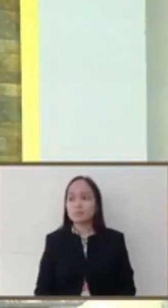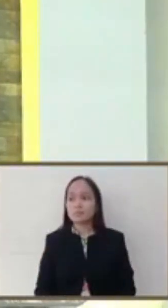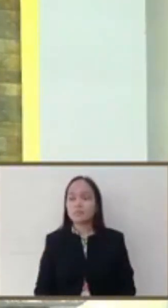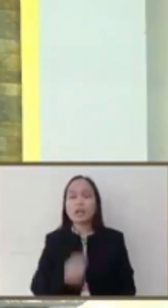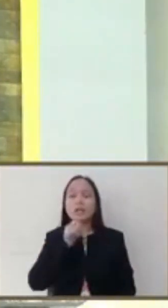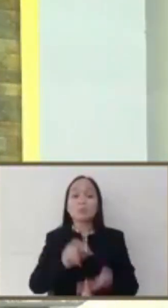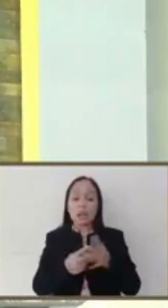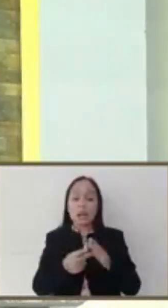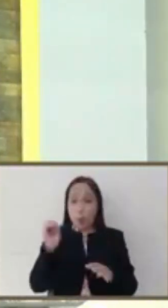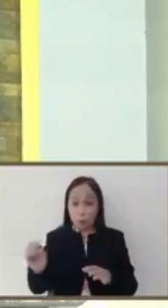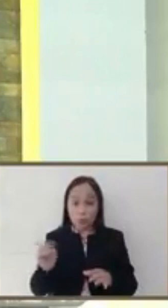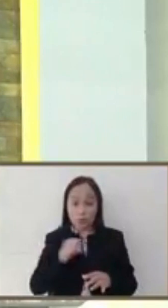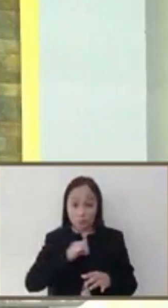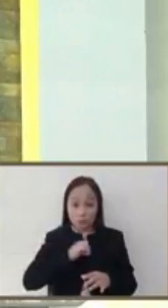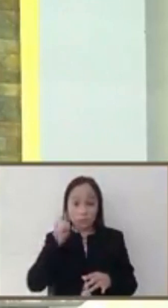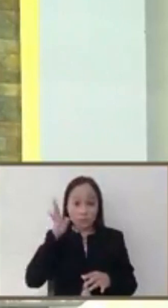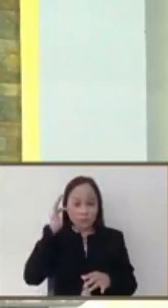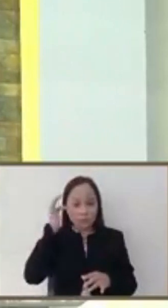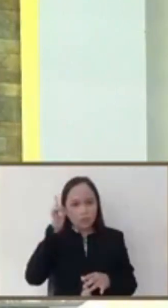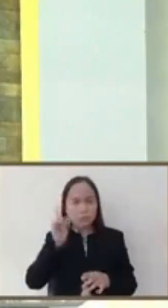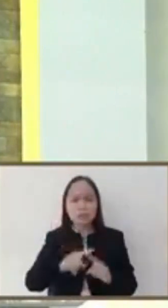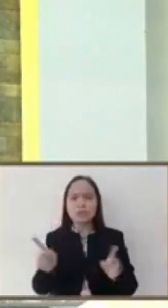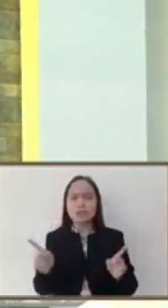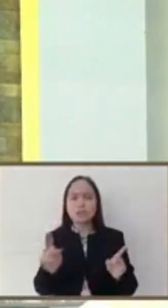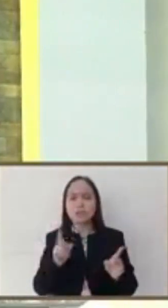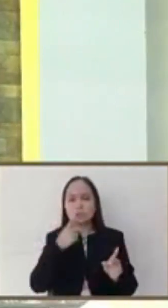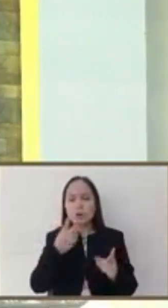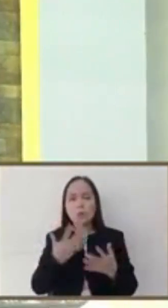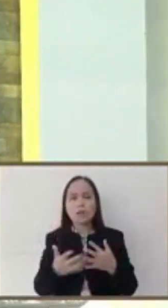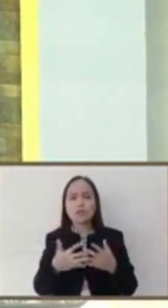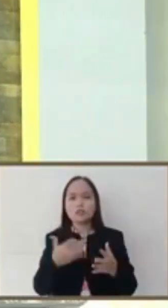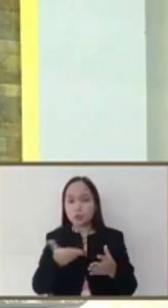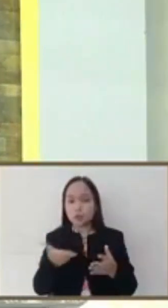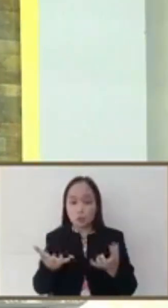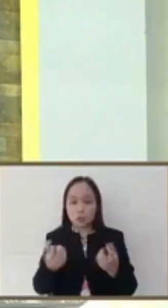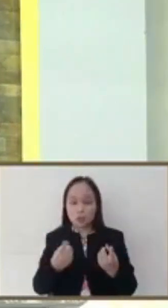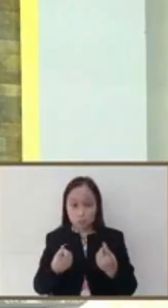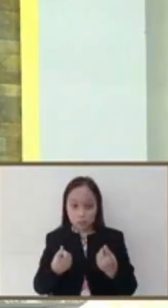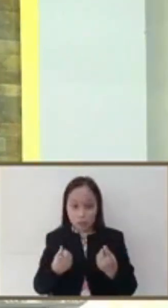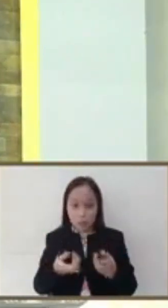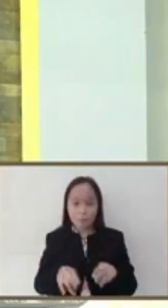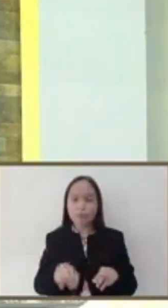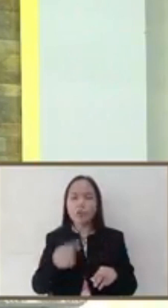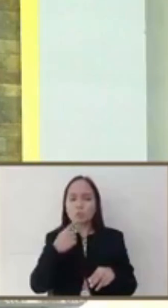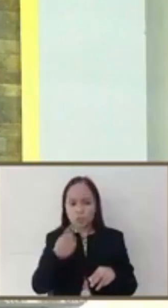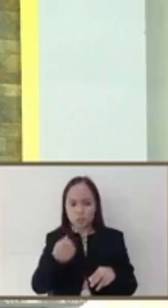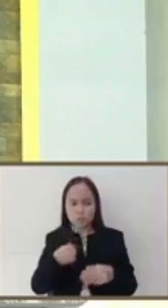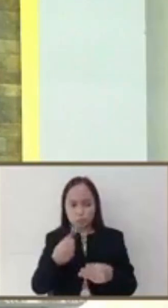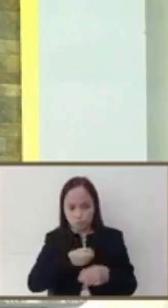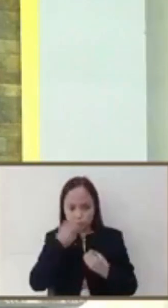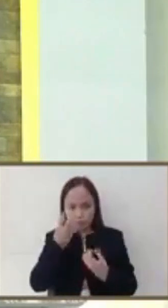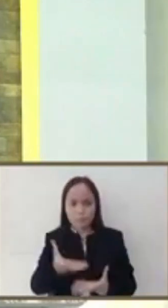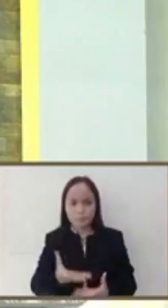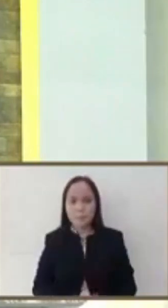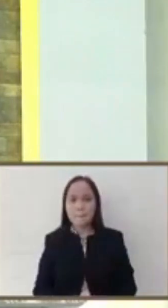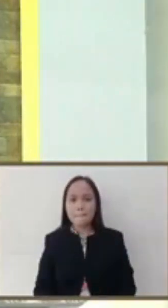pag-aari ko, but, you know, sinasabi nila, anumang gusto mong mangyari dito, sabihin nyo lamang at susundin namin. You